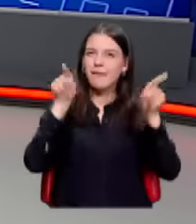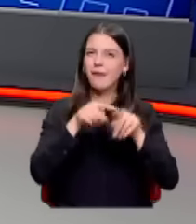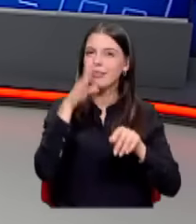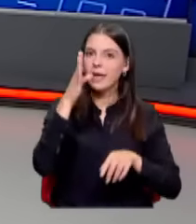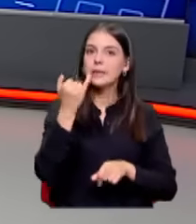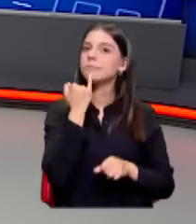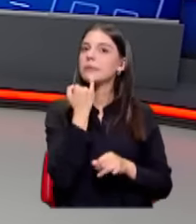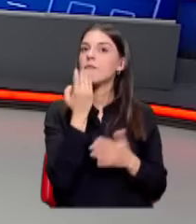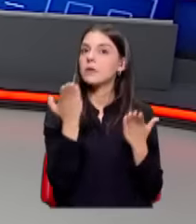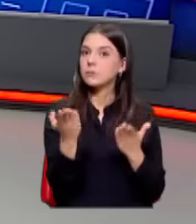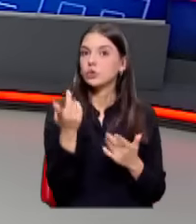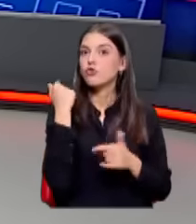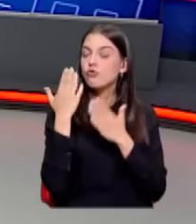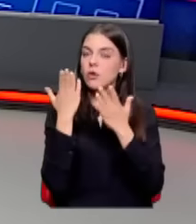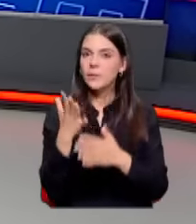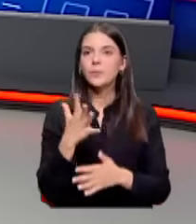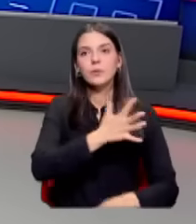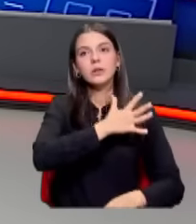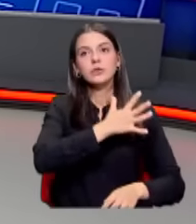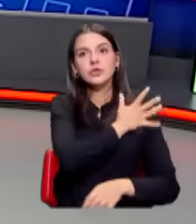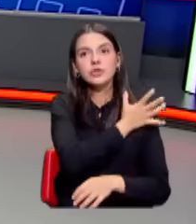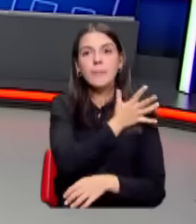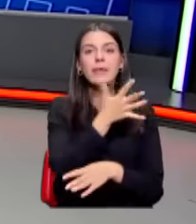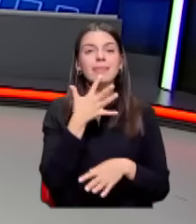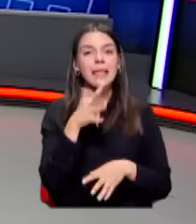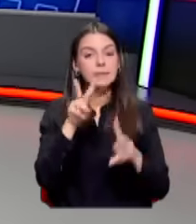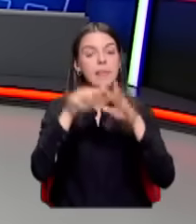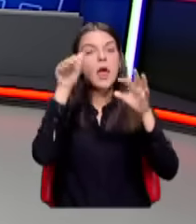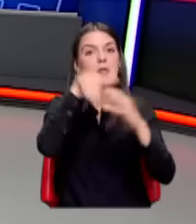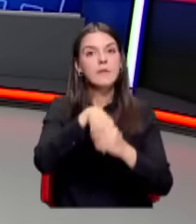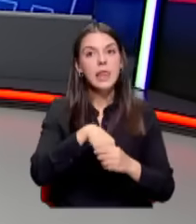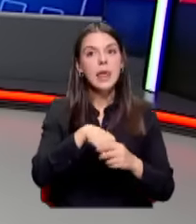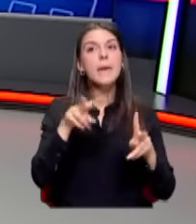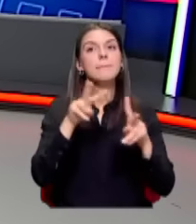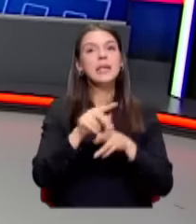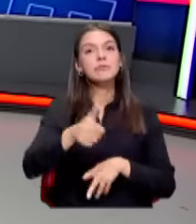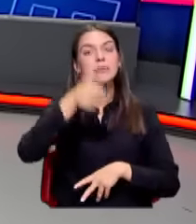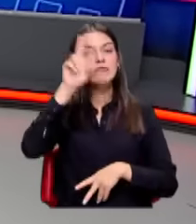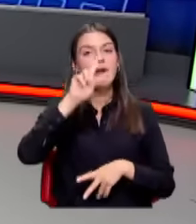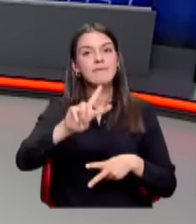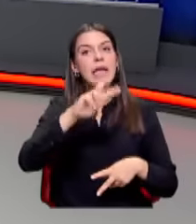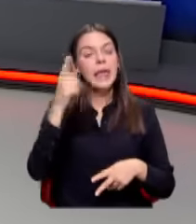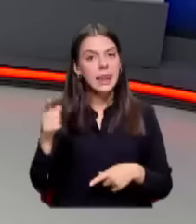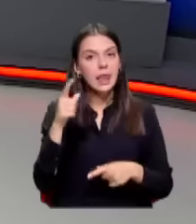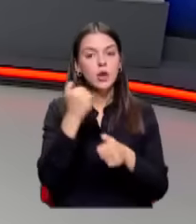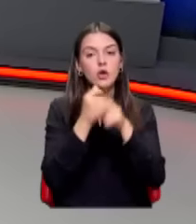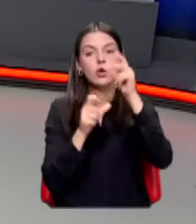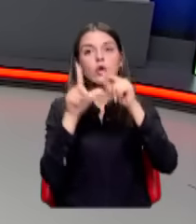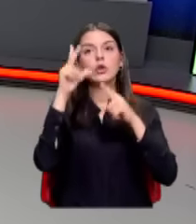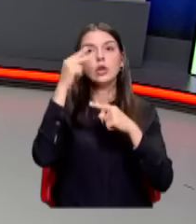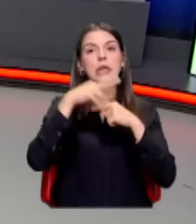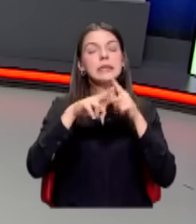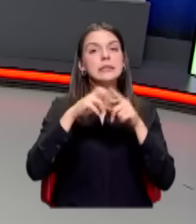Yayın konuğumuzdu. CHP Denizli Milletvekili, Meclis Başkan Vekili Gülizar Biçer